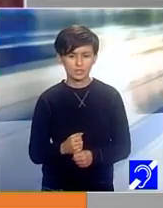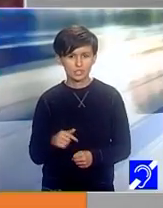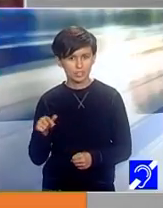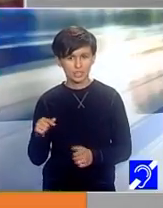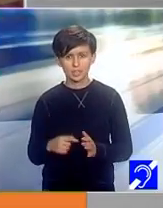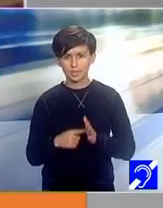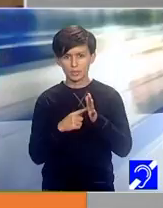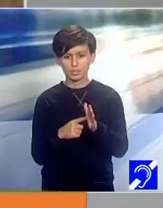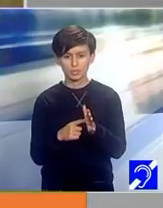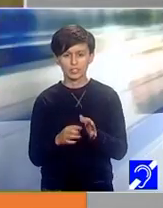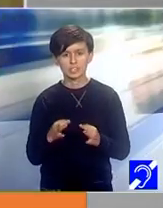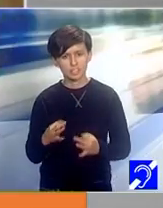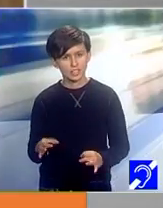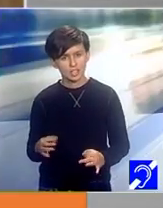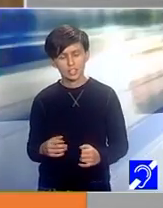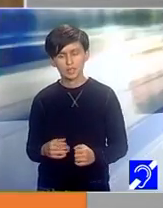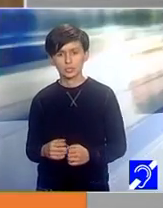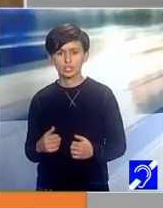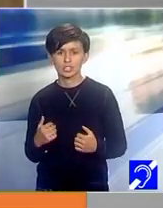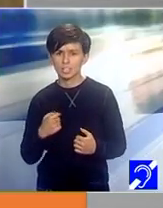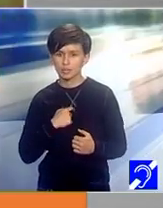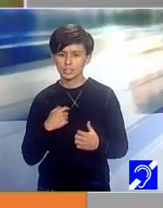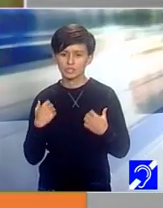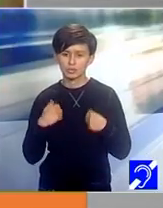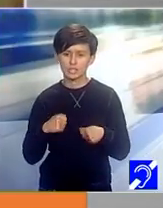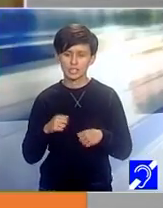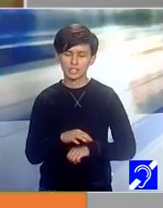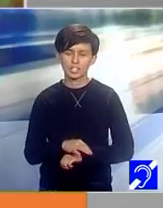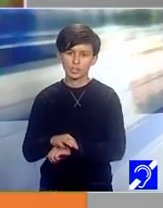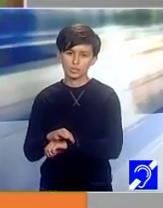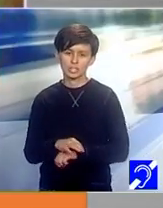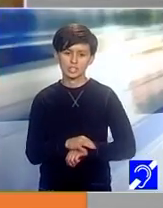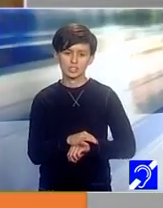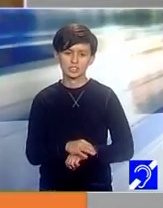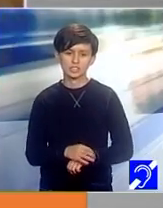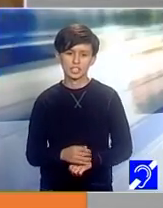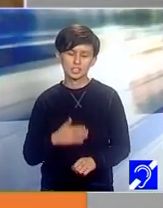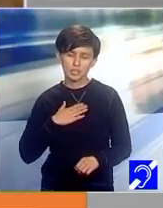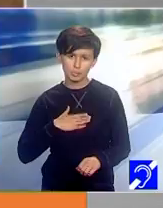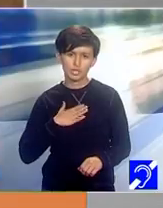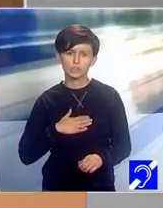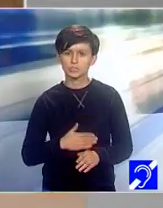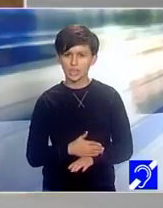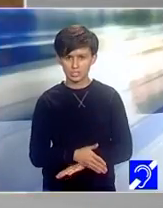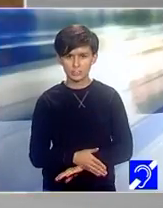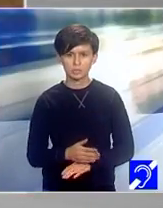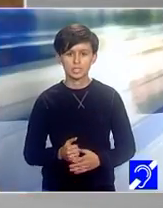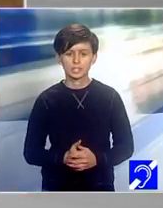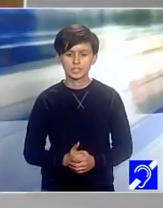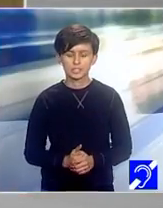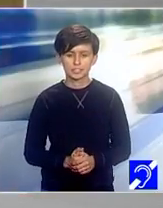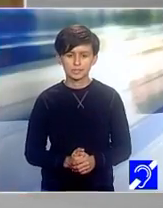modă purtabilă, un design special, dar foarte, foarte purtabilă și comodă. Foarte accesibil. Foarte accesibil, asta